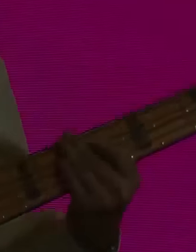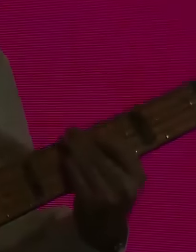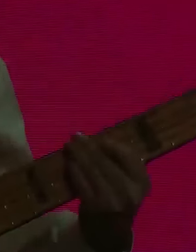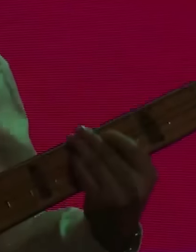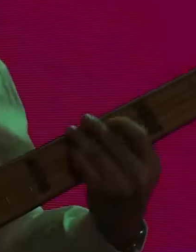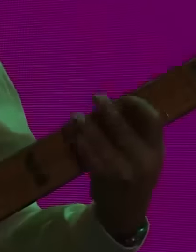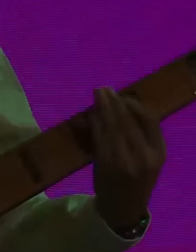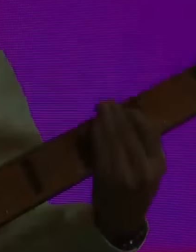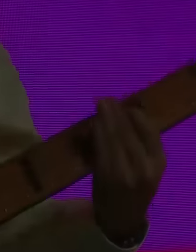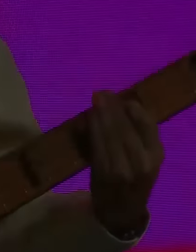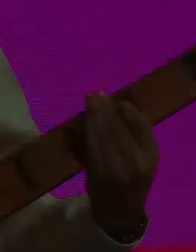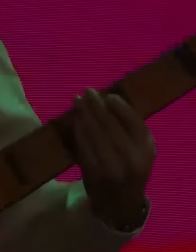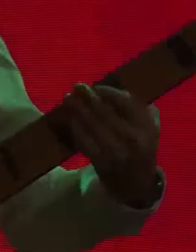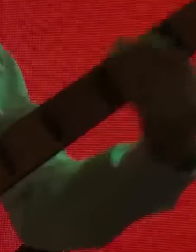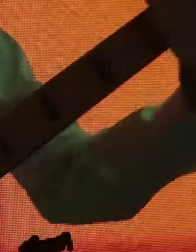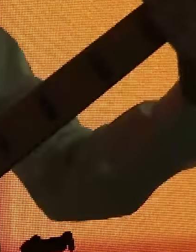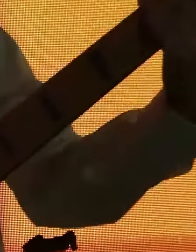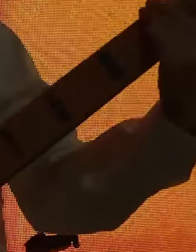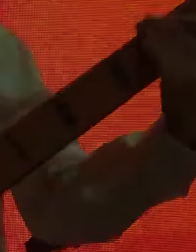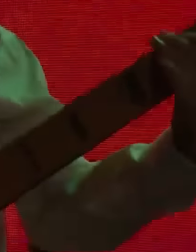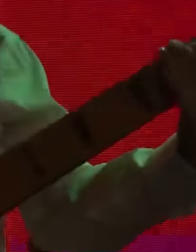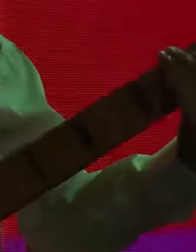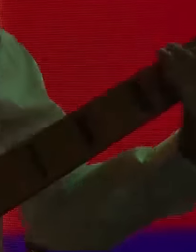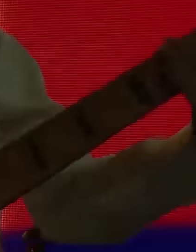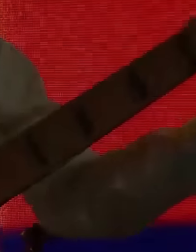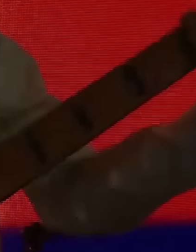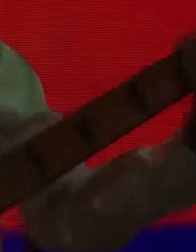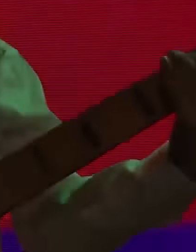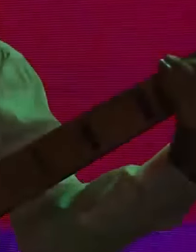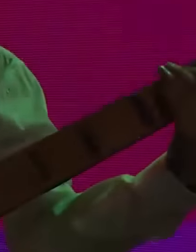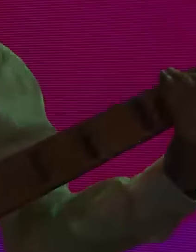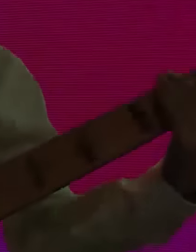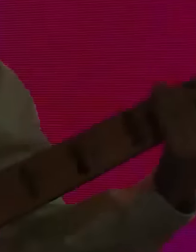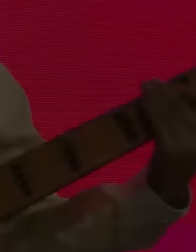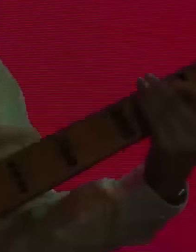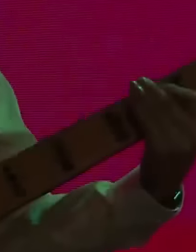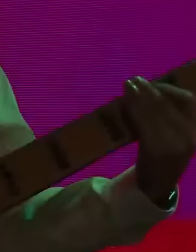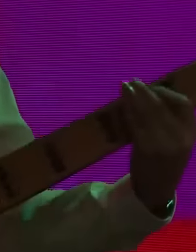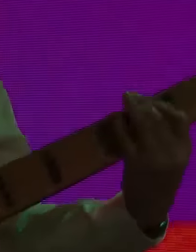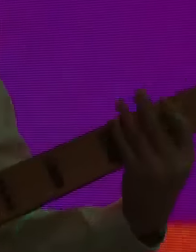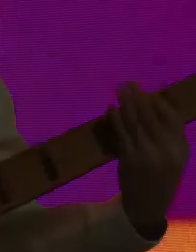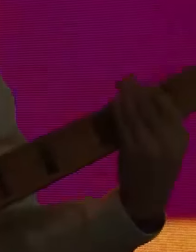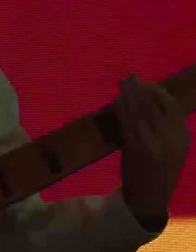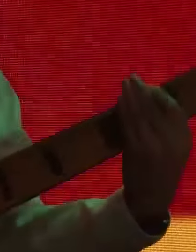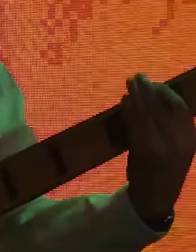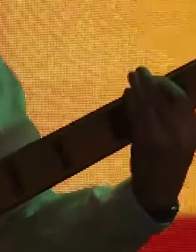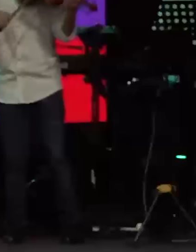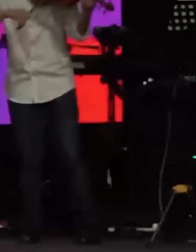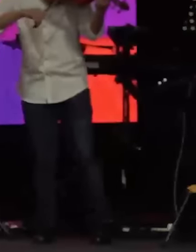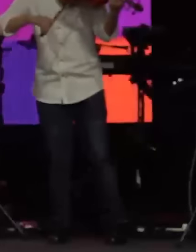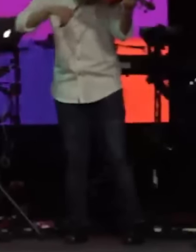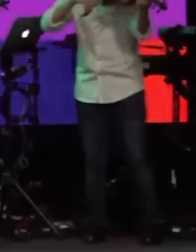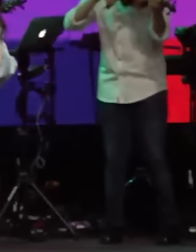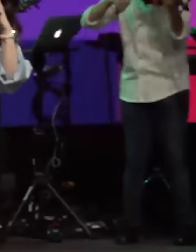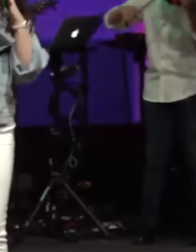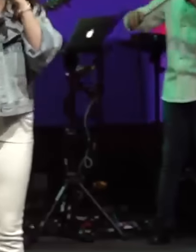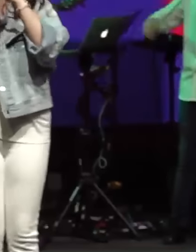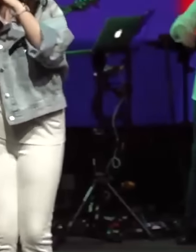Masuki gerbangmu, hati kami bersuka. Angkat kedua tangan kita.